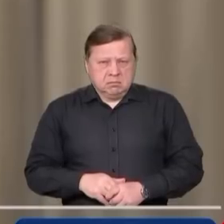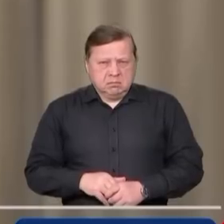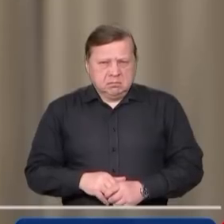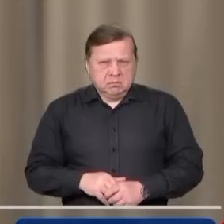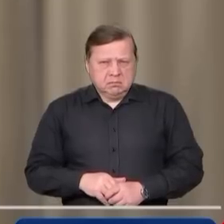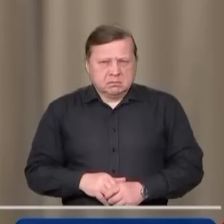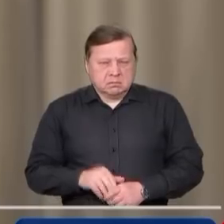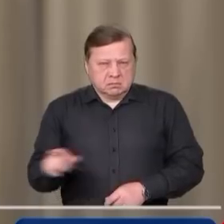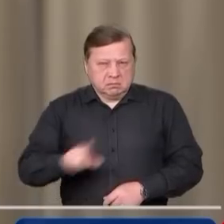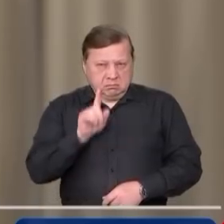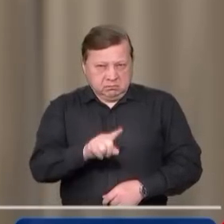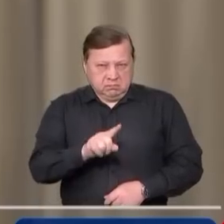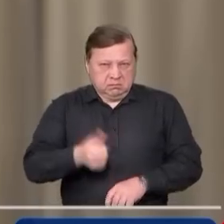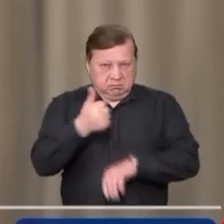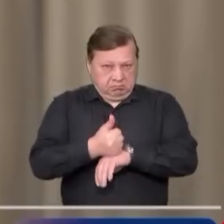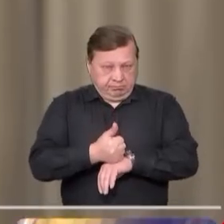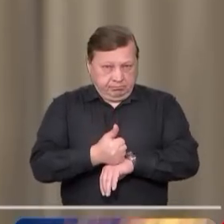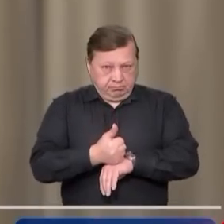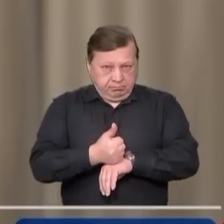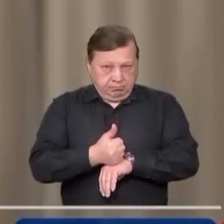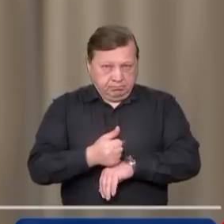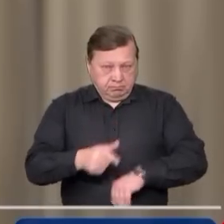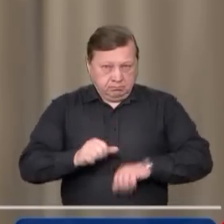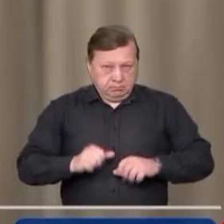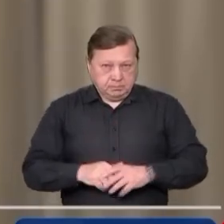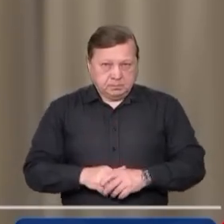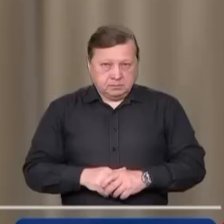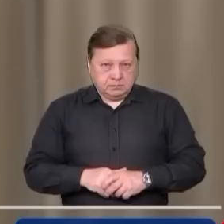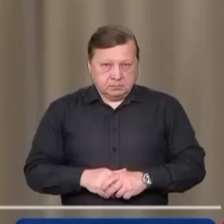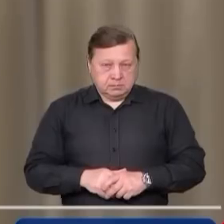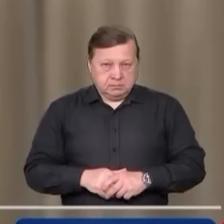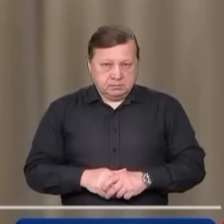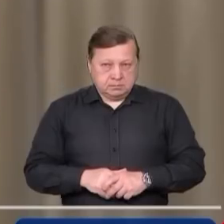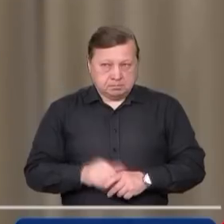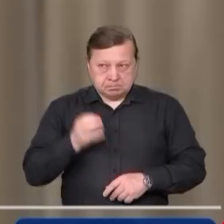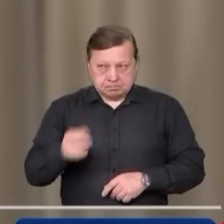są przywódcami tego wysiłku w szpicy.